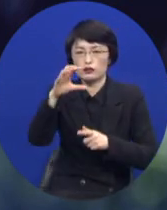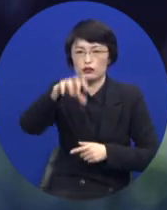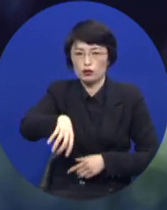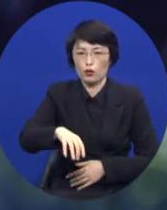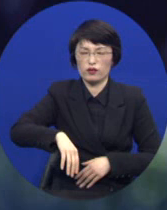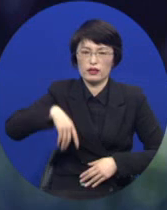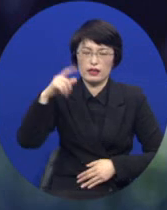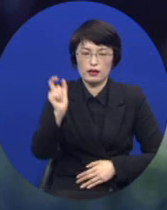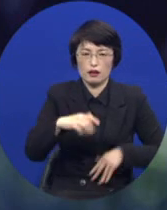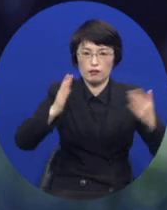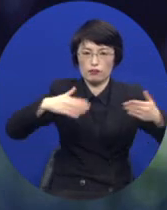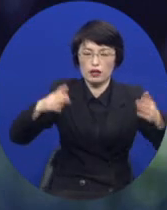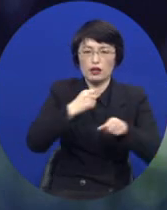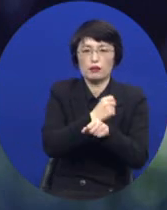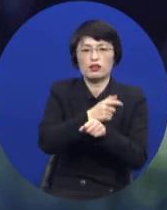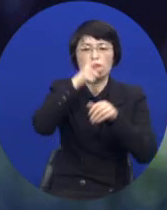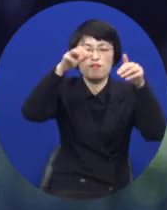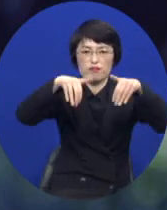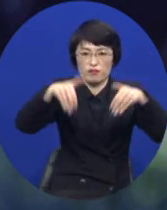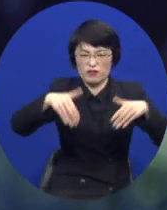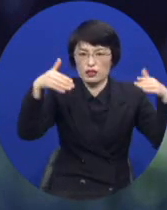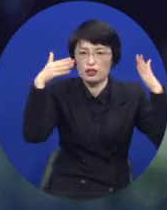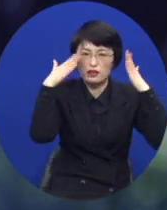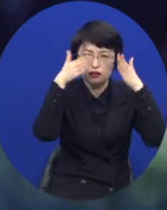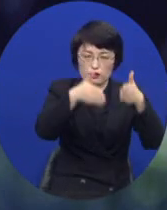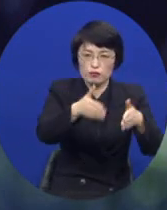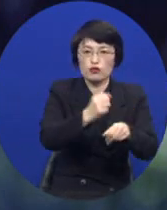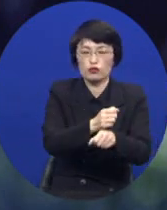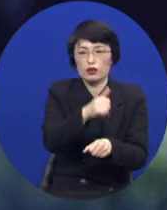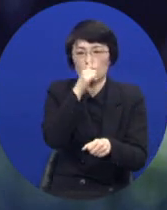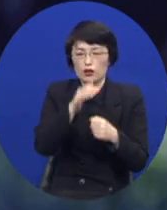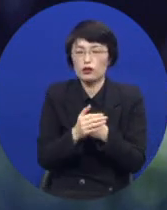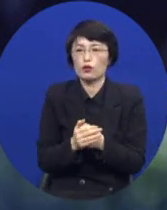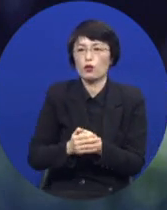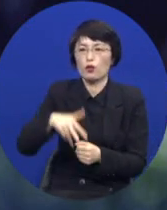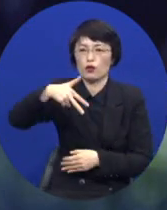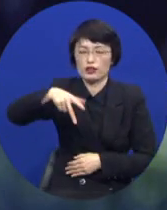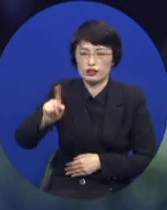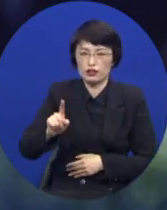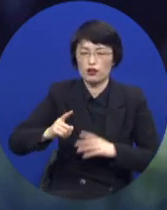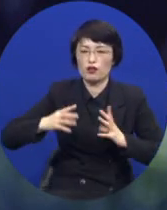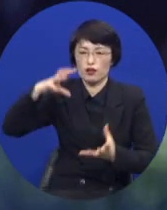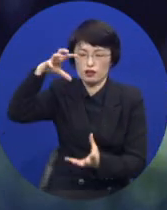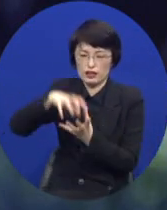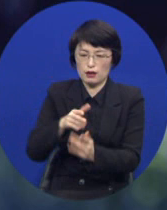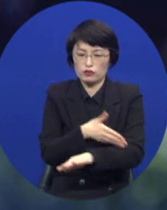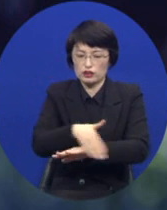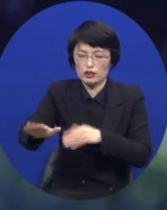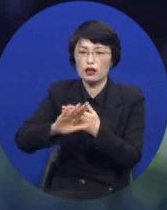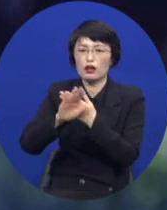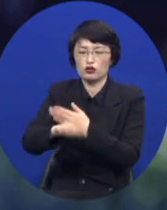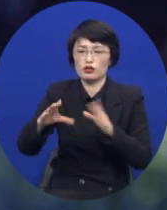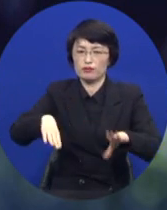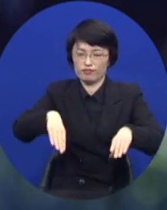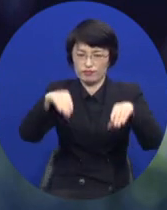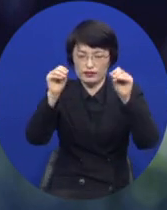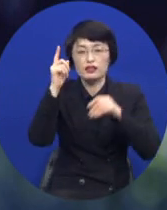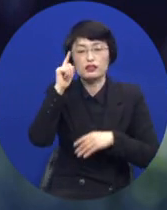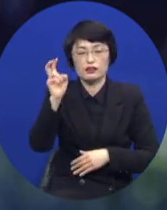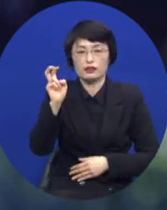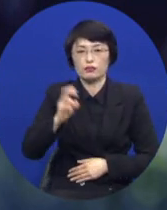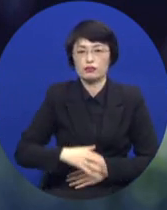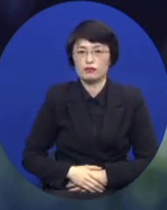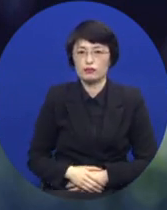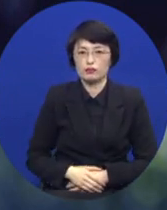불면서 강한 비가 집중 되겠고요 저기압이 지난 후에 남동부 지역은 내일 오전 중이면 피가 대부분 그칠 것으로 예상됩니다